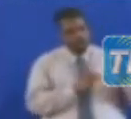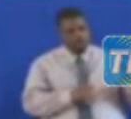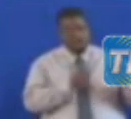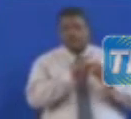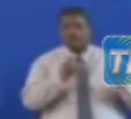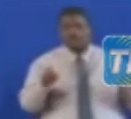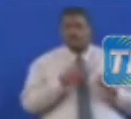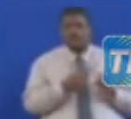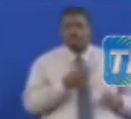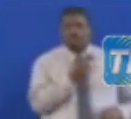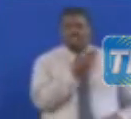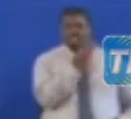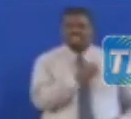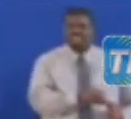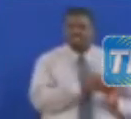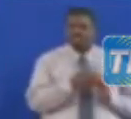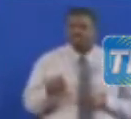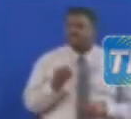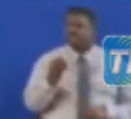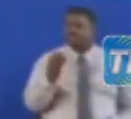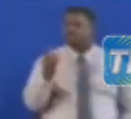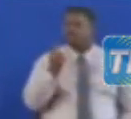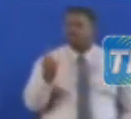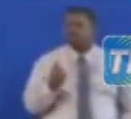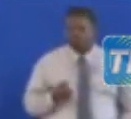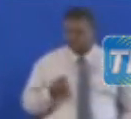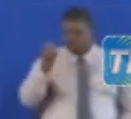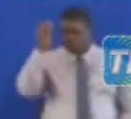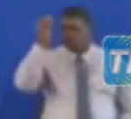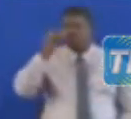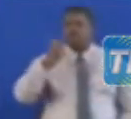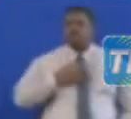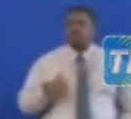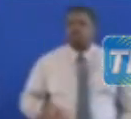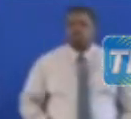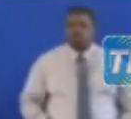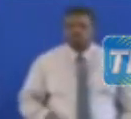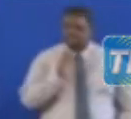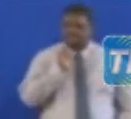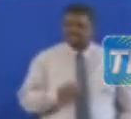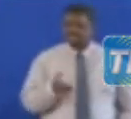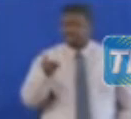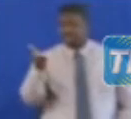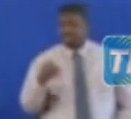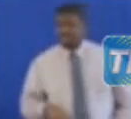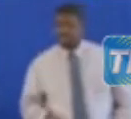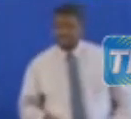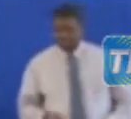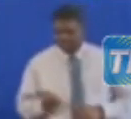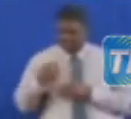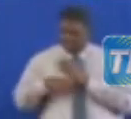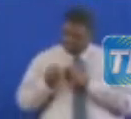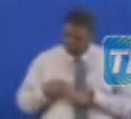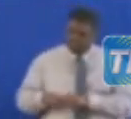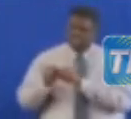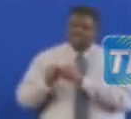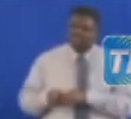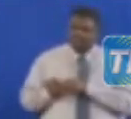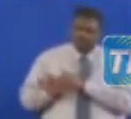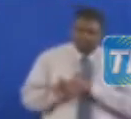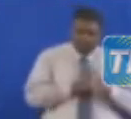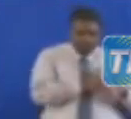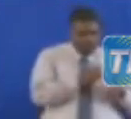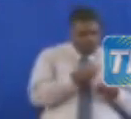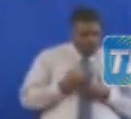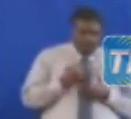ya 230 mpaka aya ya 241 ya hotuba yangu. Mheshimiwa Spika, katika utekelezaji wa mpango